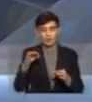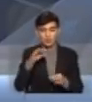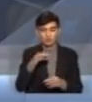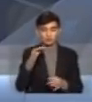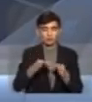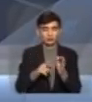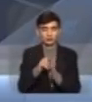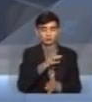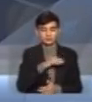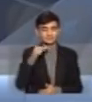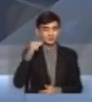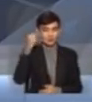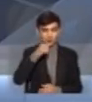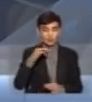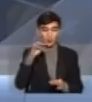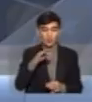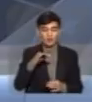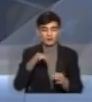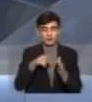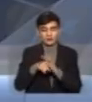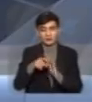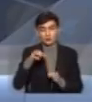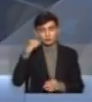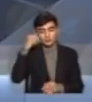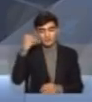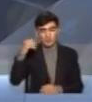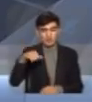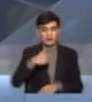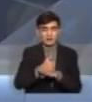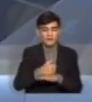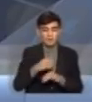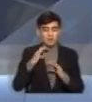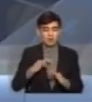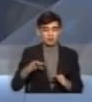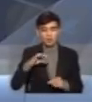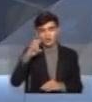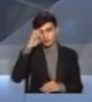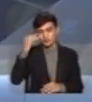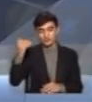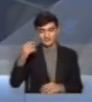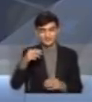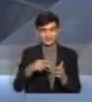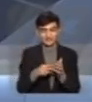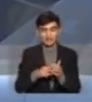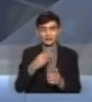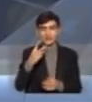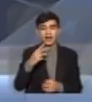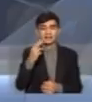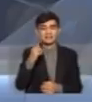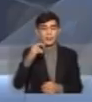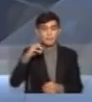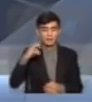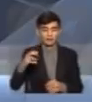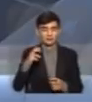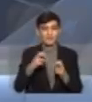басталды. Былтырғы жылдың тамыз айында Өзбекстанның бас прокуратурасы мемлекетке тиесілі 2 цемент зауытының акцияларын